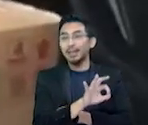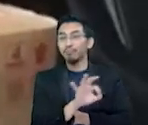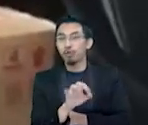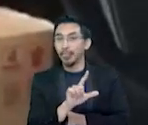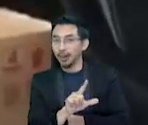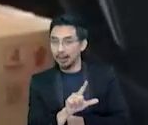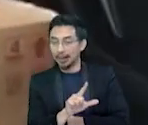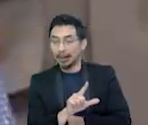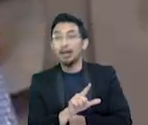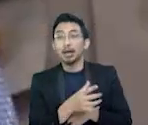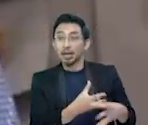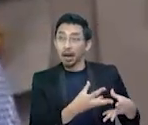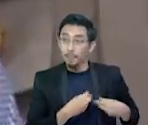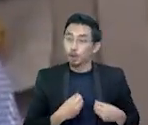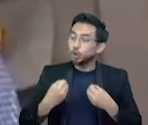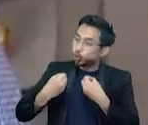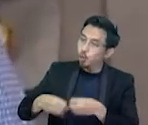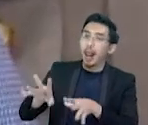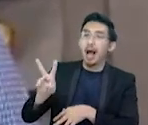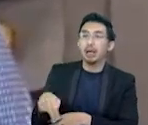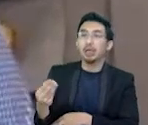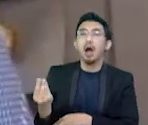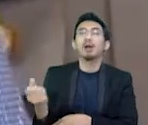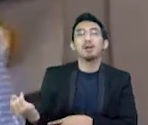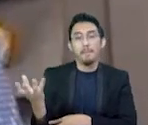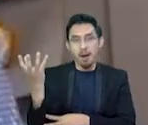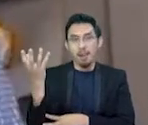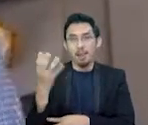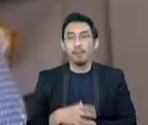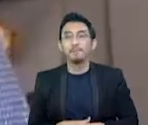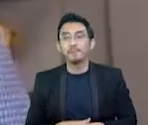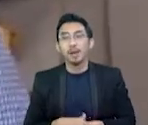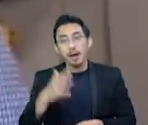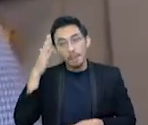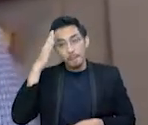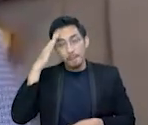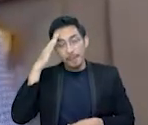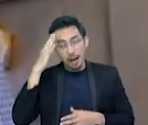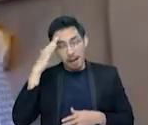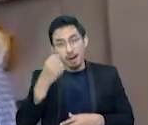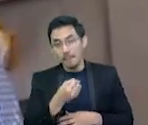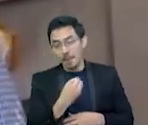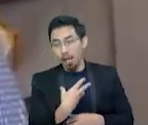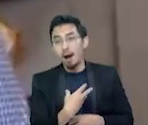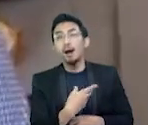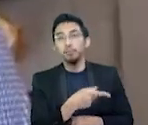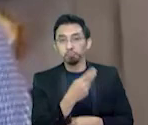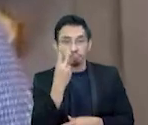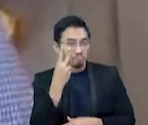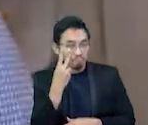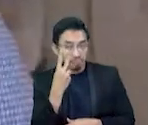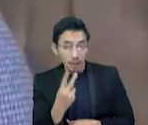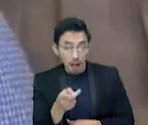tinggi sesuai dengan perintah pimpinan bahwasanya ketika ada kita temukan seperti